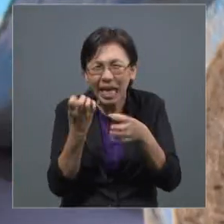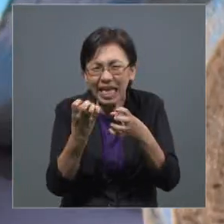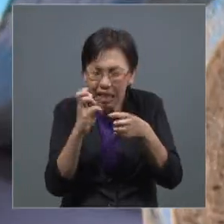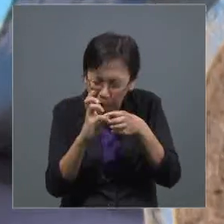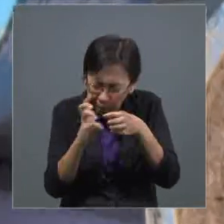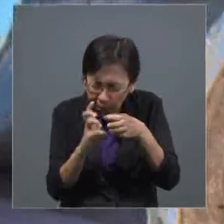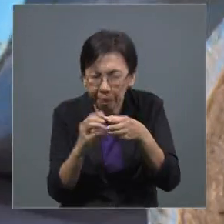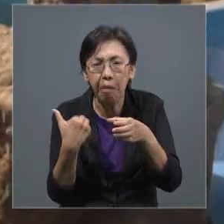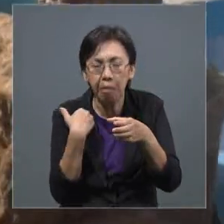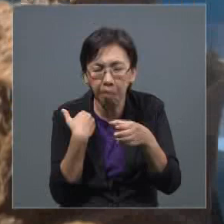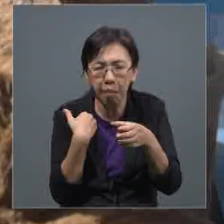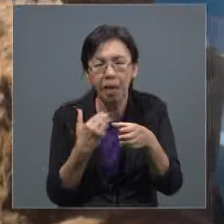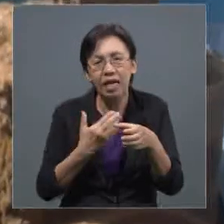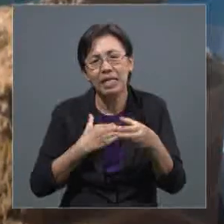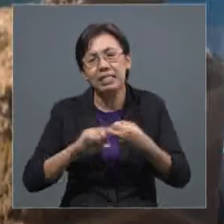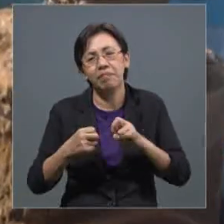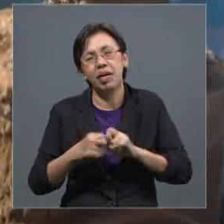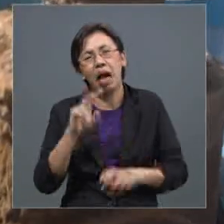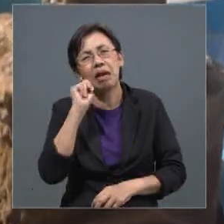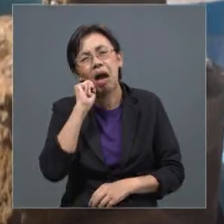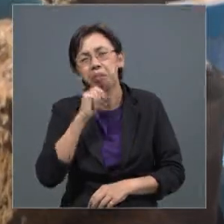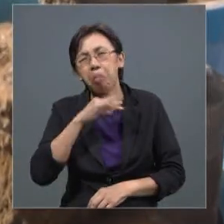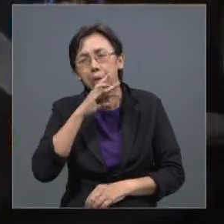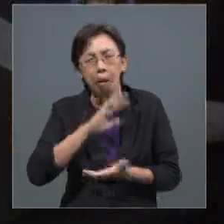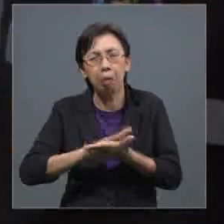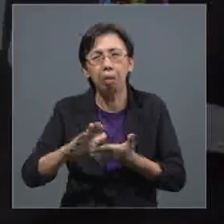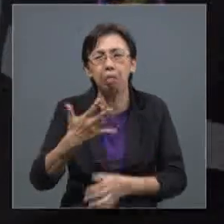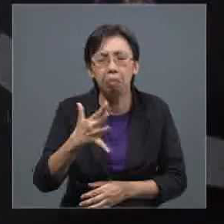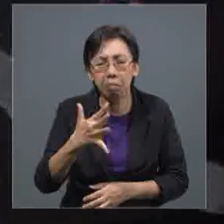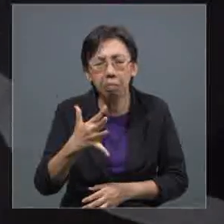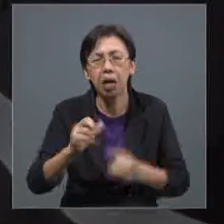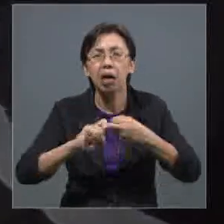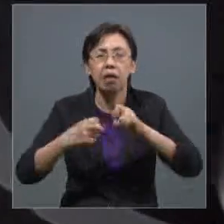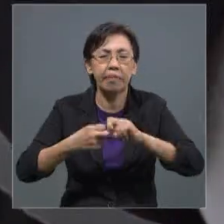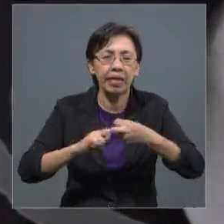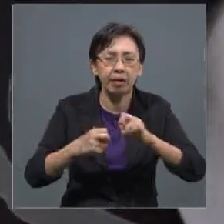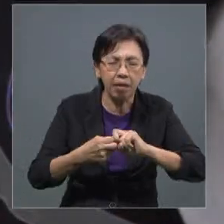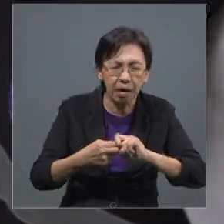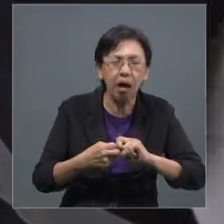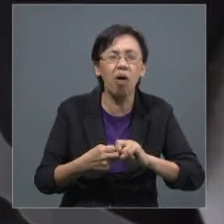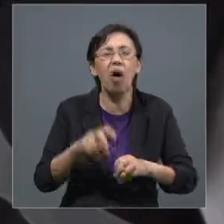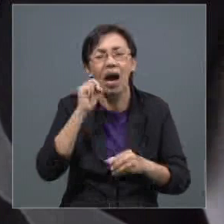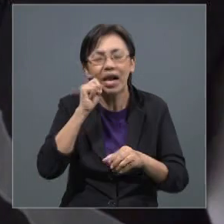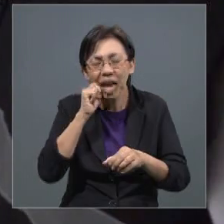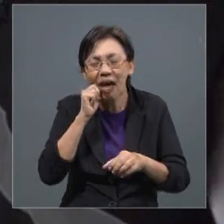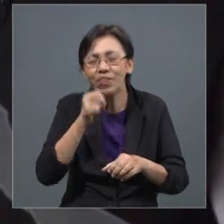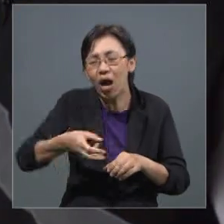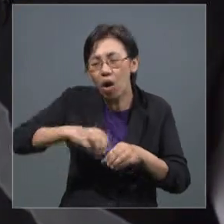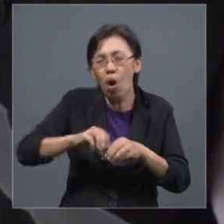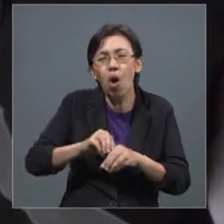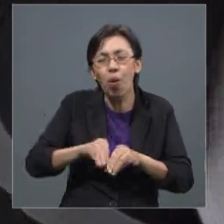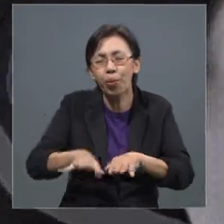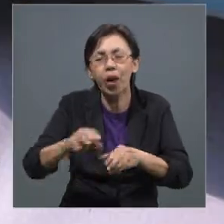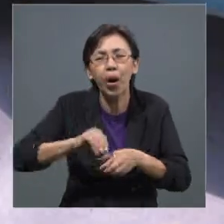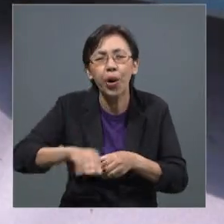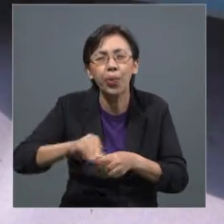มาอีกแล้วดังนั้นก็ส่งผลกระทบน้ำไม่สะอาดเนี่ยเมื่อน้ำไม่สะอาดนี่ก็ส่งผลเรื่องของระบบจ่ายมหาชุมชนนะทำให้ระบบจ่